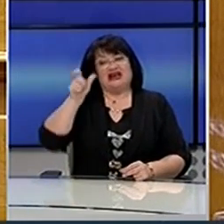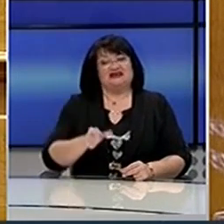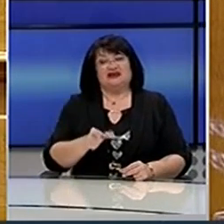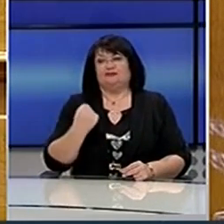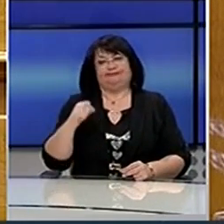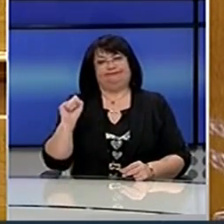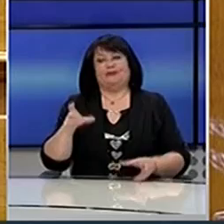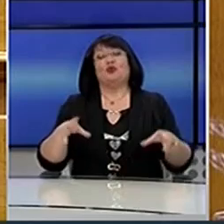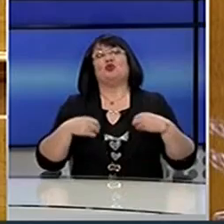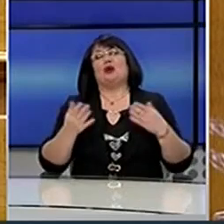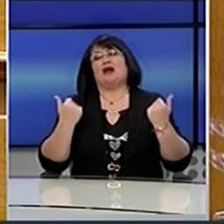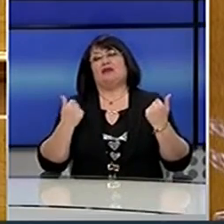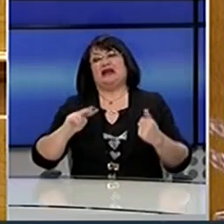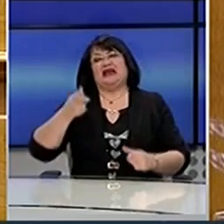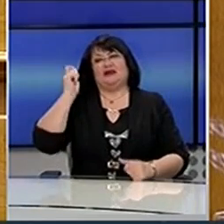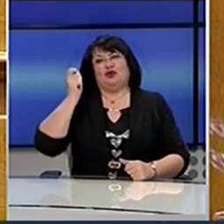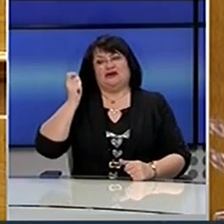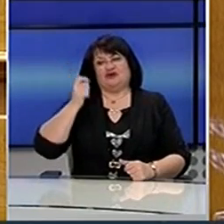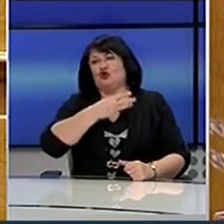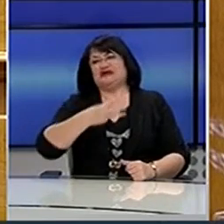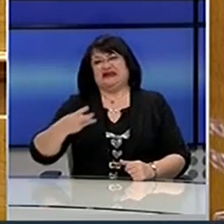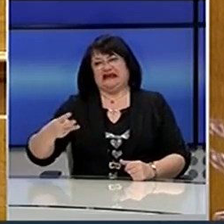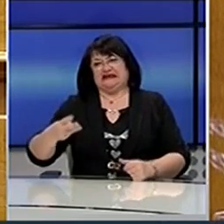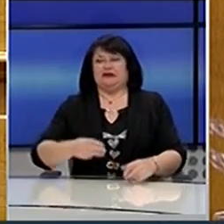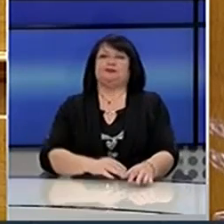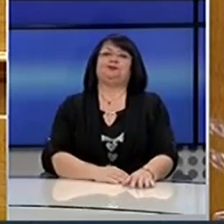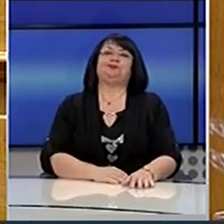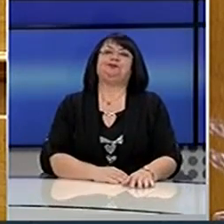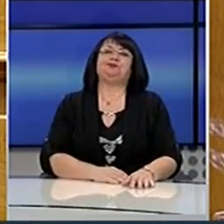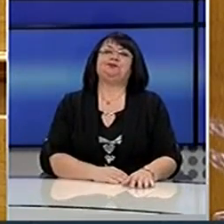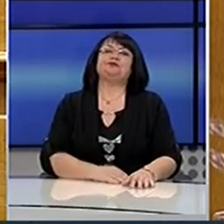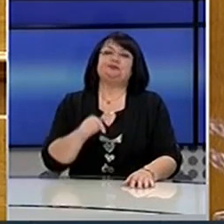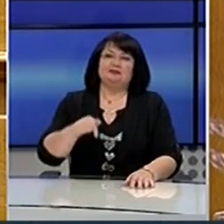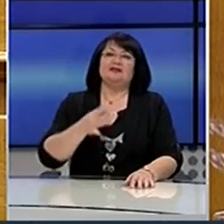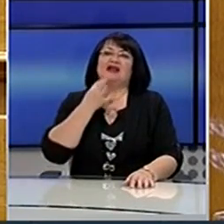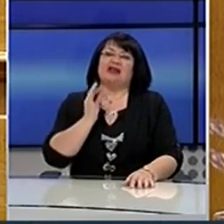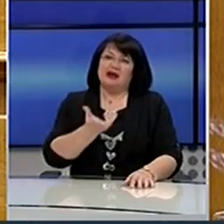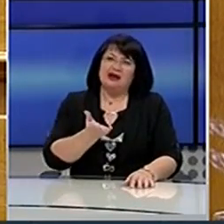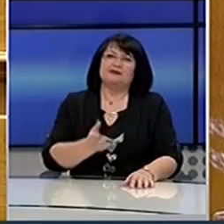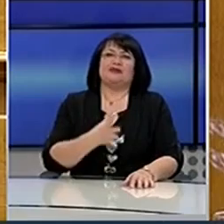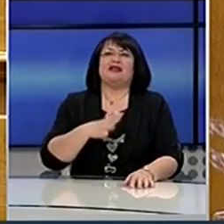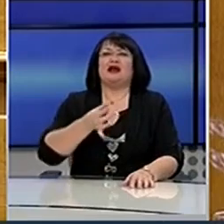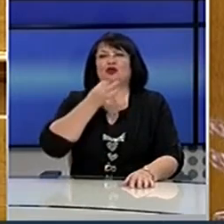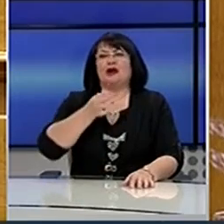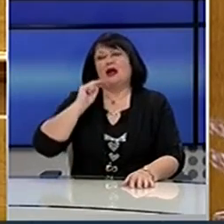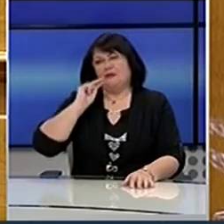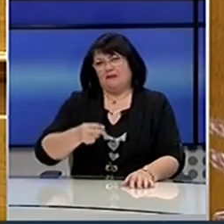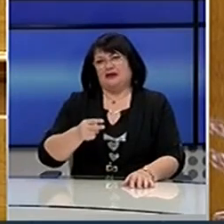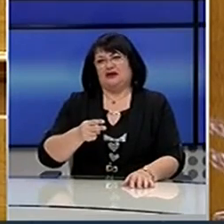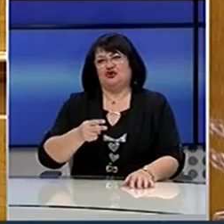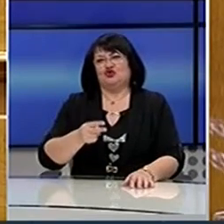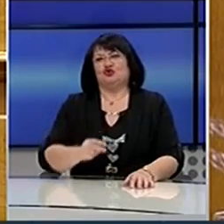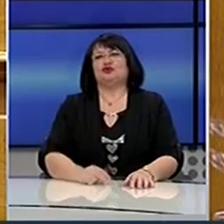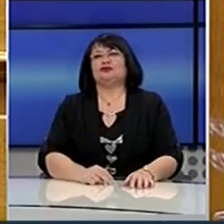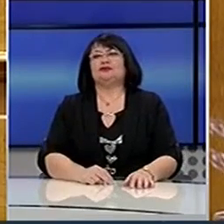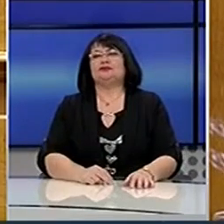συμμερίζεται η αξιωματική αντιπολίτευση. Και θα ήθελα με αυτήν την ευκαιρία να απαντήσω